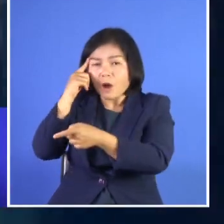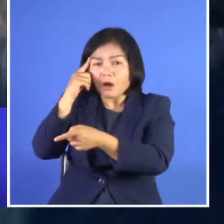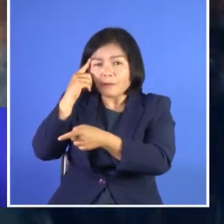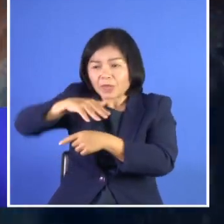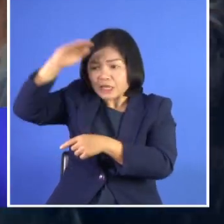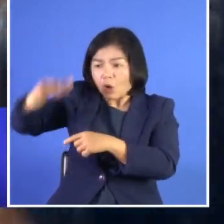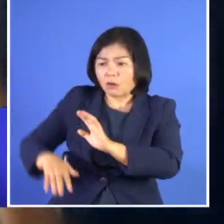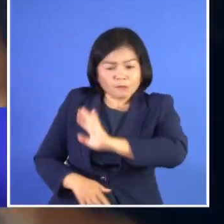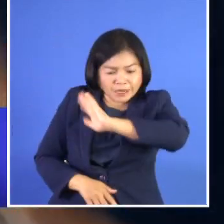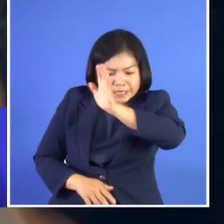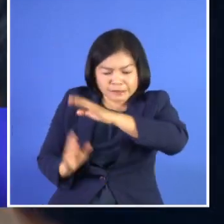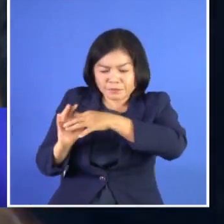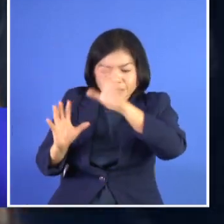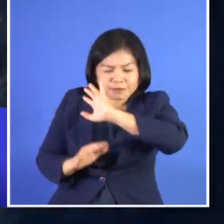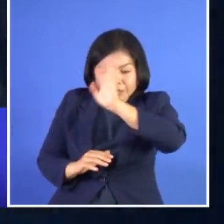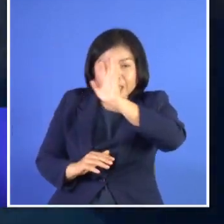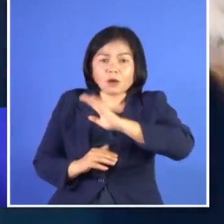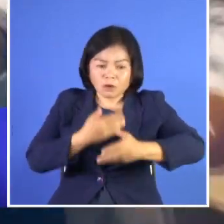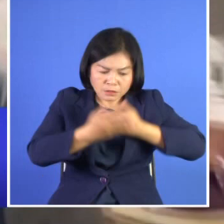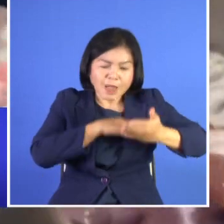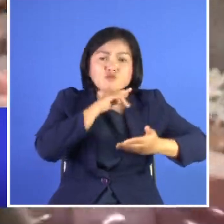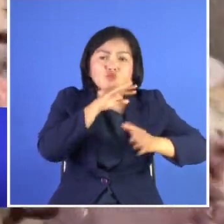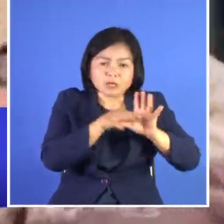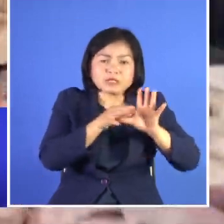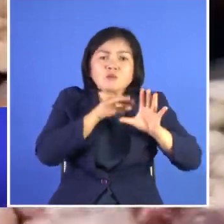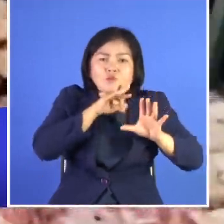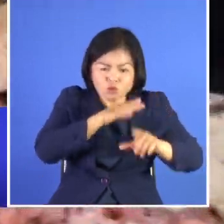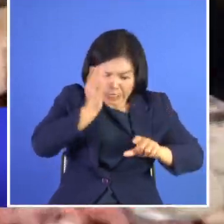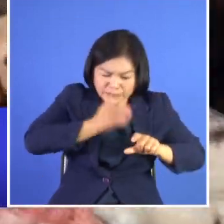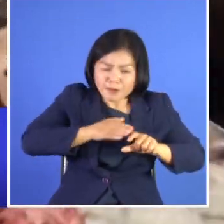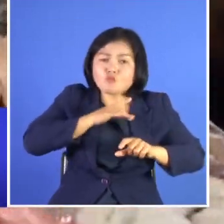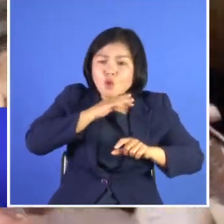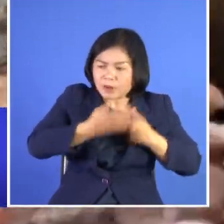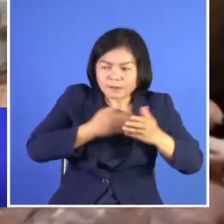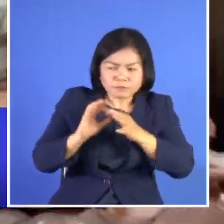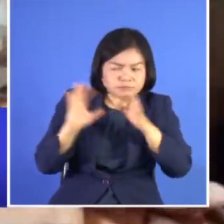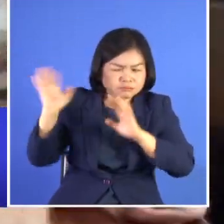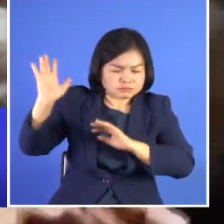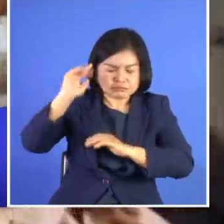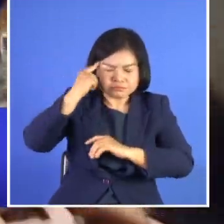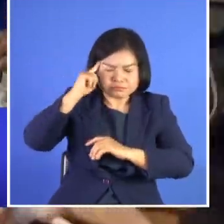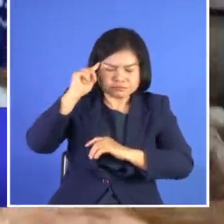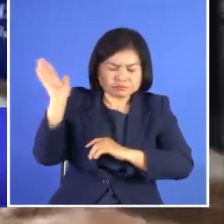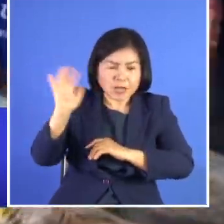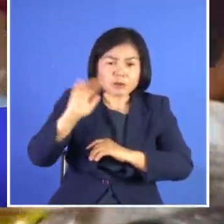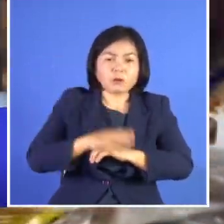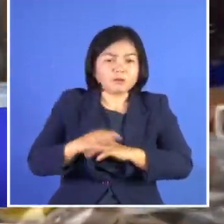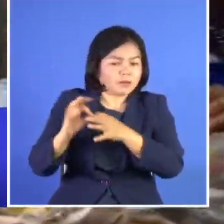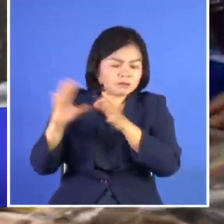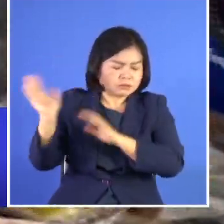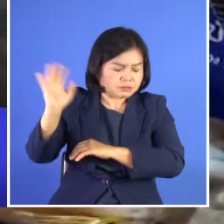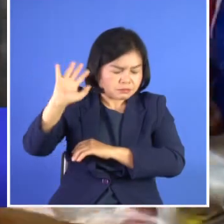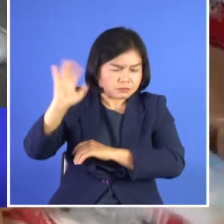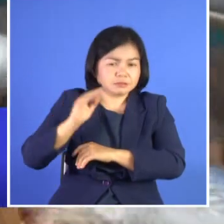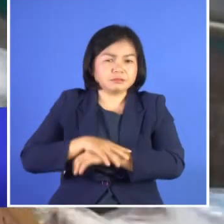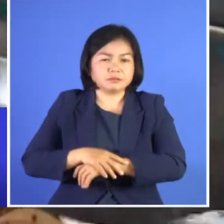องกันป่ะเปล่าเนี่ยไม่เกี่ยวเลยเนี่ยฉันค้าขายหมูอย่างเดียวไม่เกี่ยวกับกำนันนกเลยเออนี่ อย่าเอาผมไปเกี่ยว อย่าเอาผ